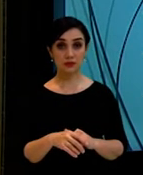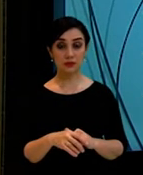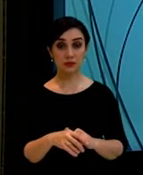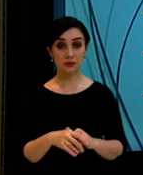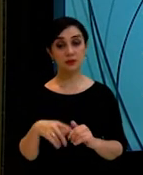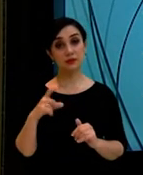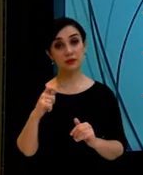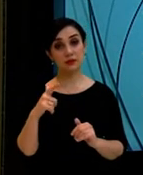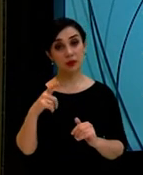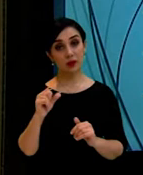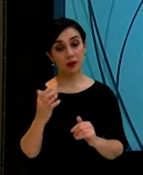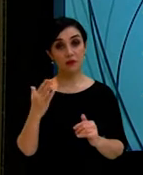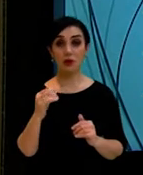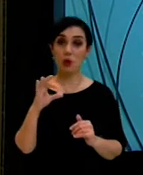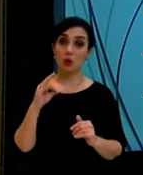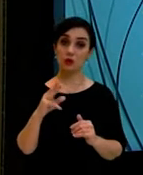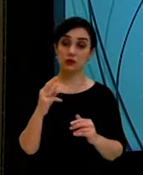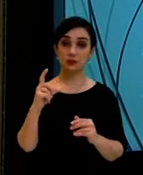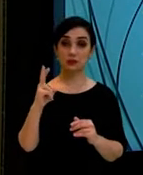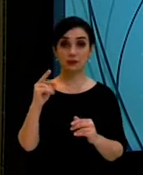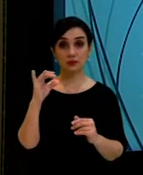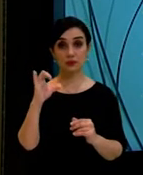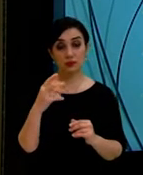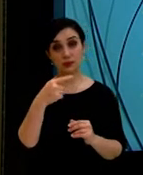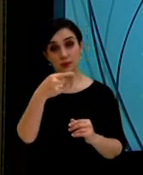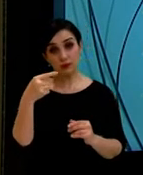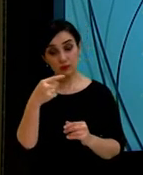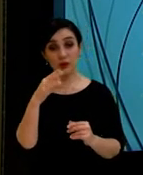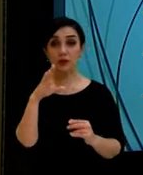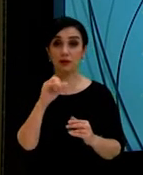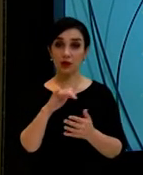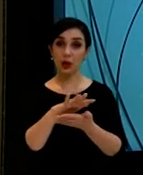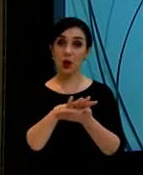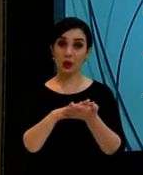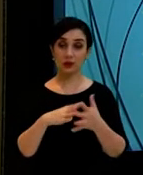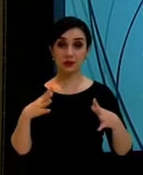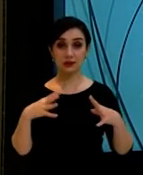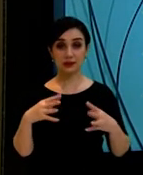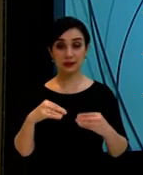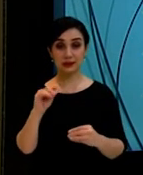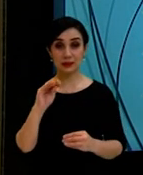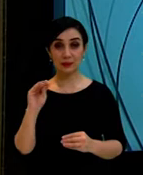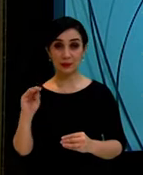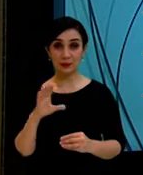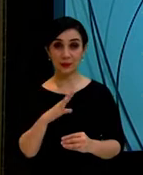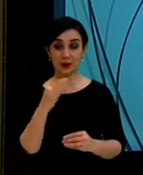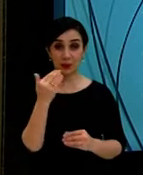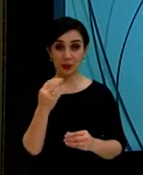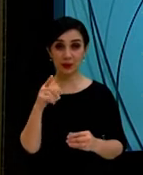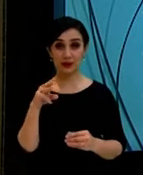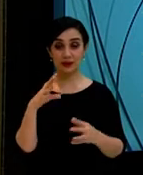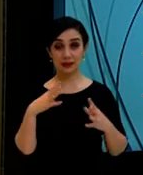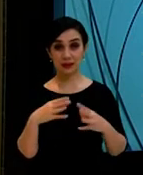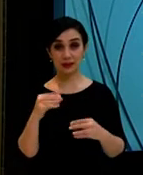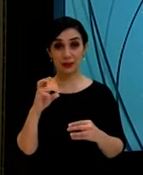Ega va ot kesim orasida bog'lamasiz, ot kesim orasida tire va hokazo tinish belgilar qo'yildi va bu tinish belgilar